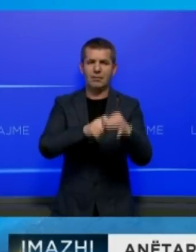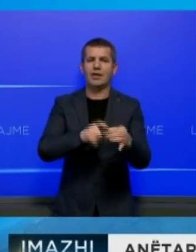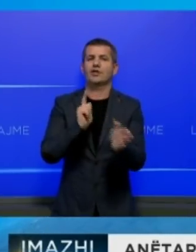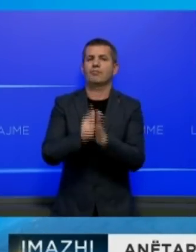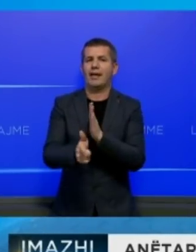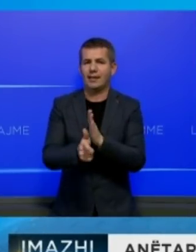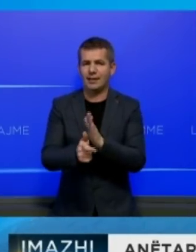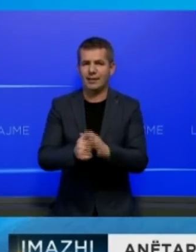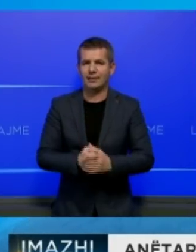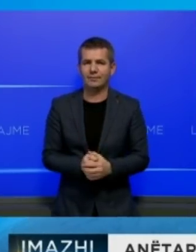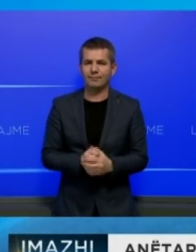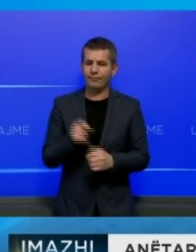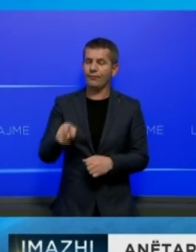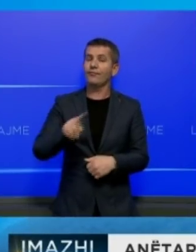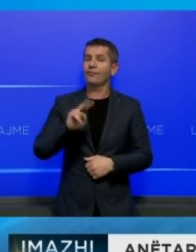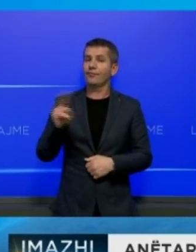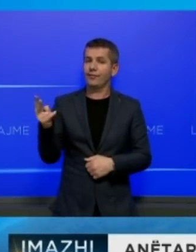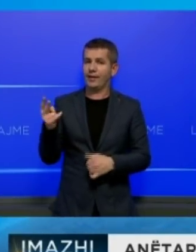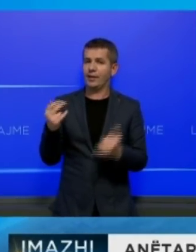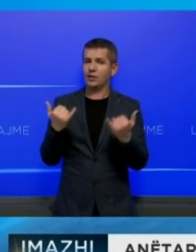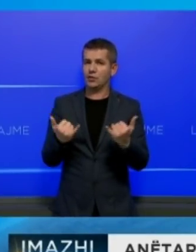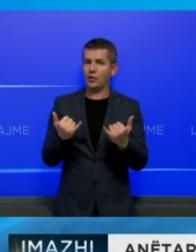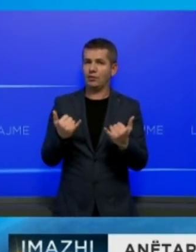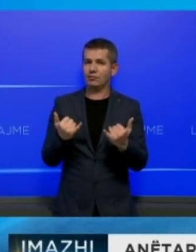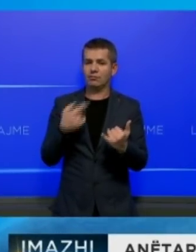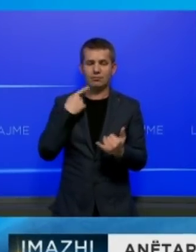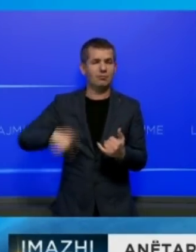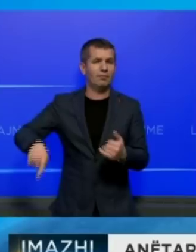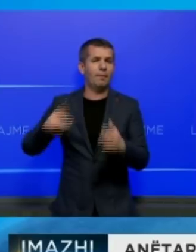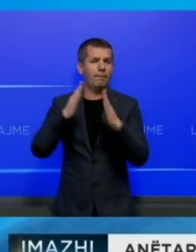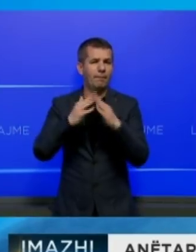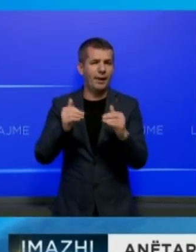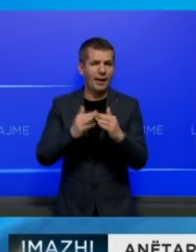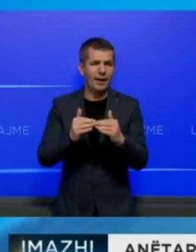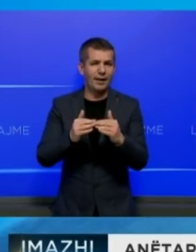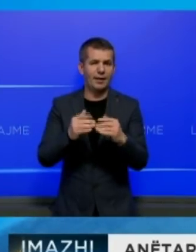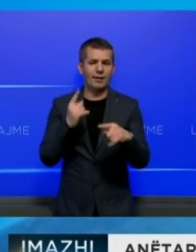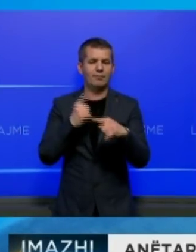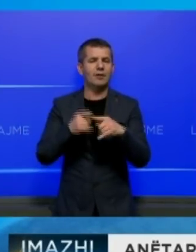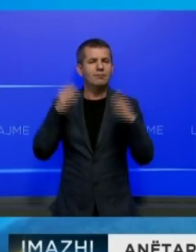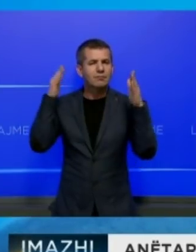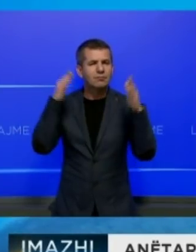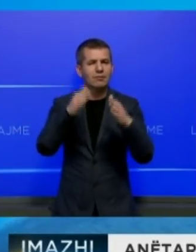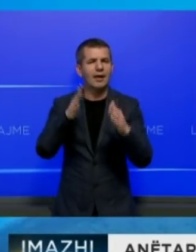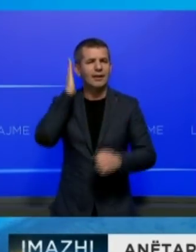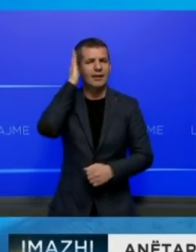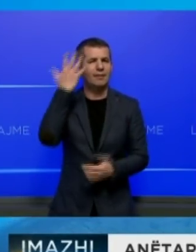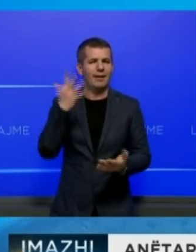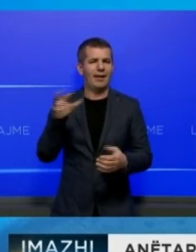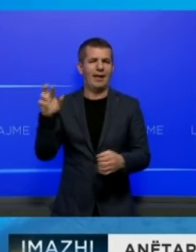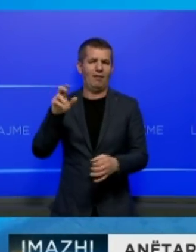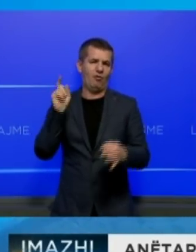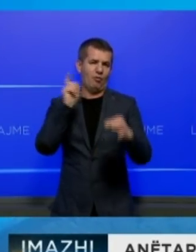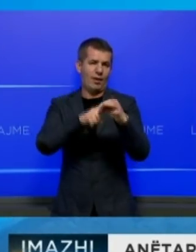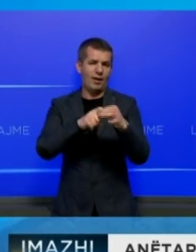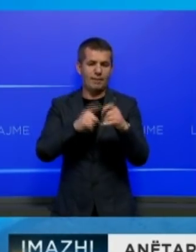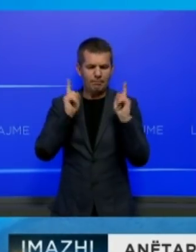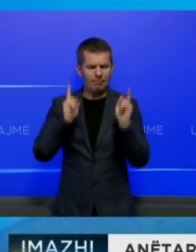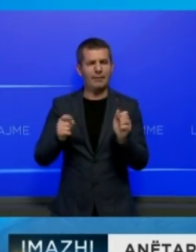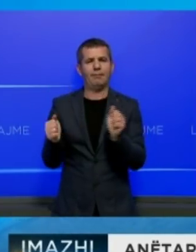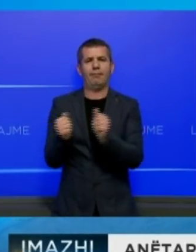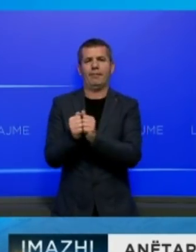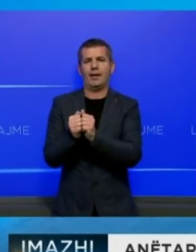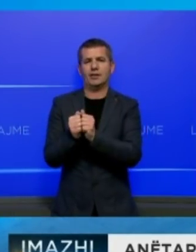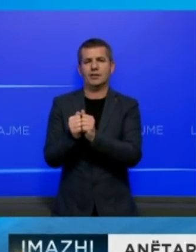anën tjetër, të njëjtin në qëndrim, se të gjitha vendet e Ballkanit Perëndimor me orientime euroatlantik duhet të jenë të bashkuar në tejkalimin e